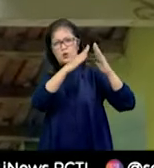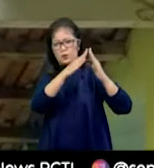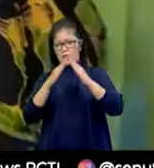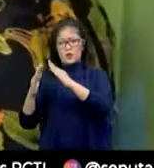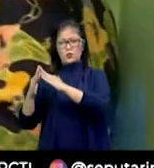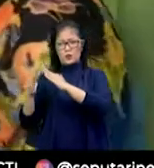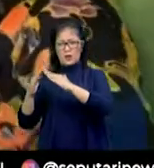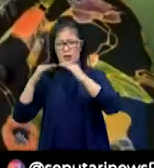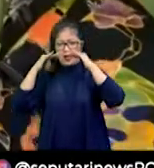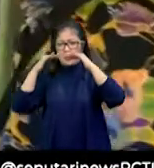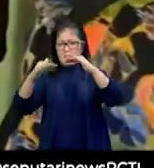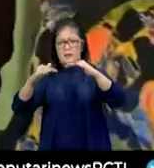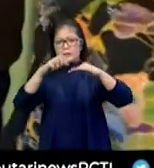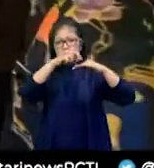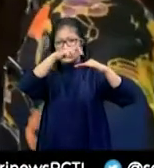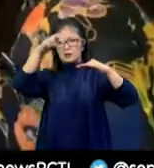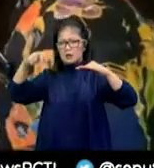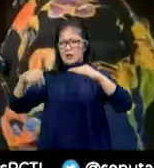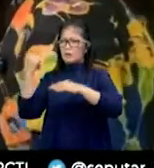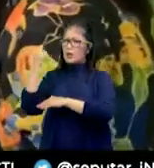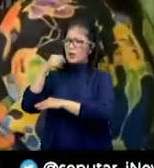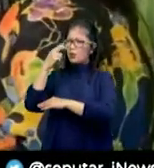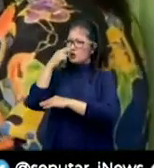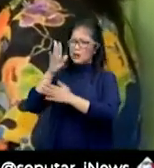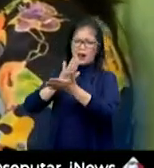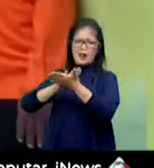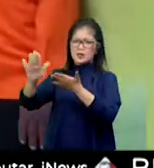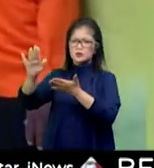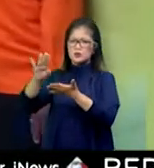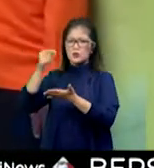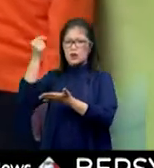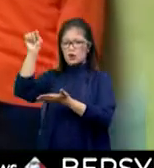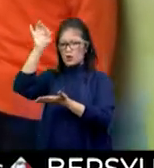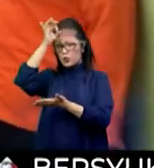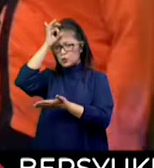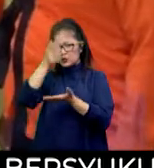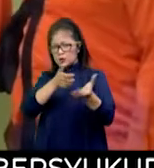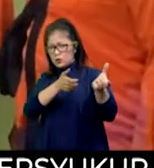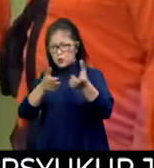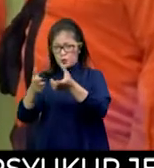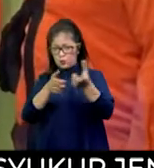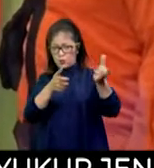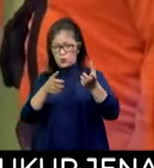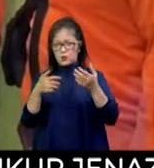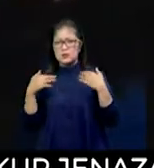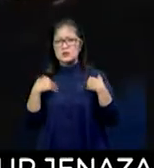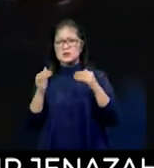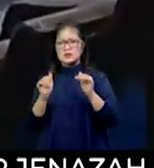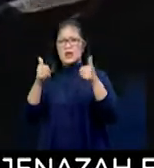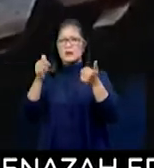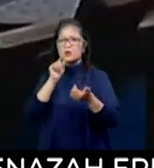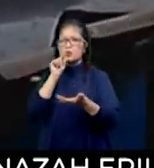mengetahui Kejadian ini langsung melapor ke Polsek Pekalongan Barat dan kantor pemadam kebakaran serta penyelamatan Kota Pekalongan